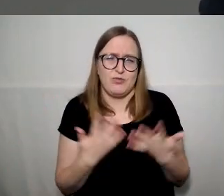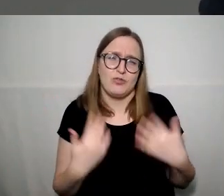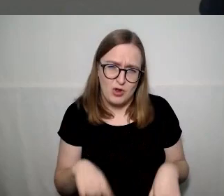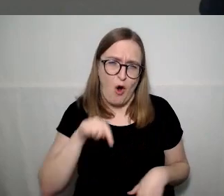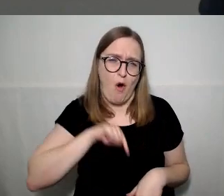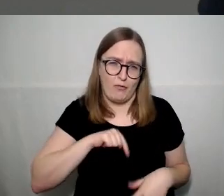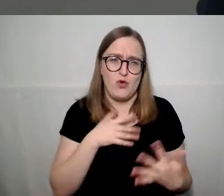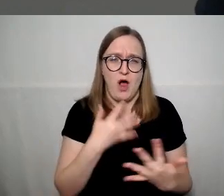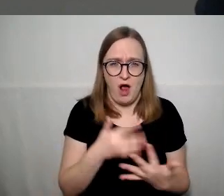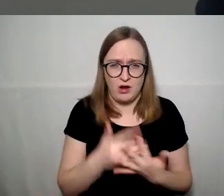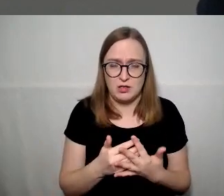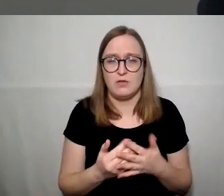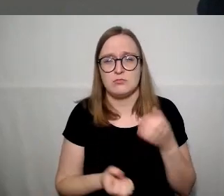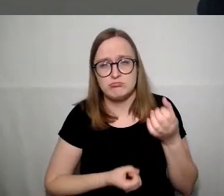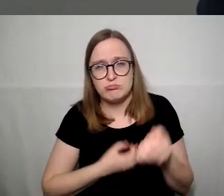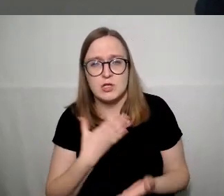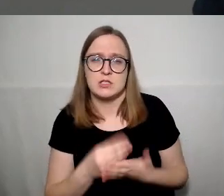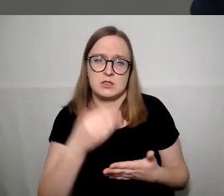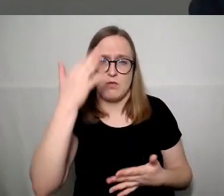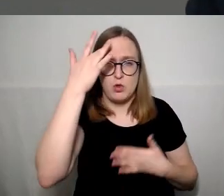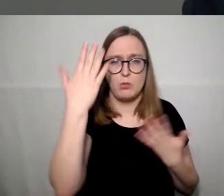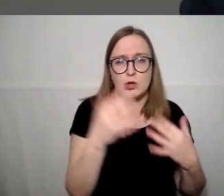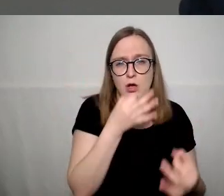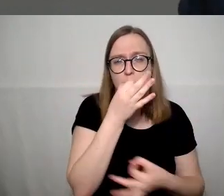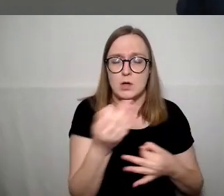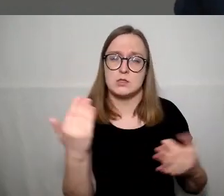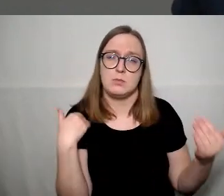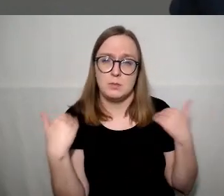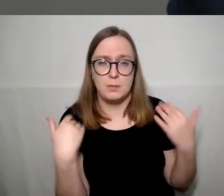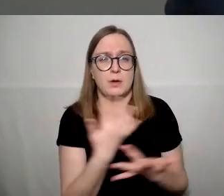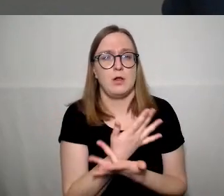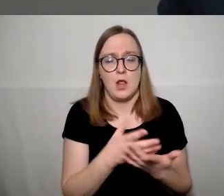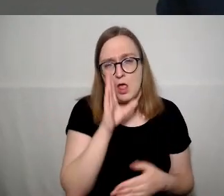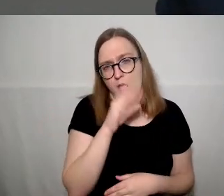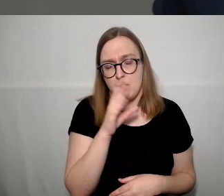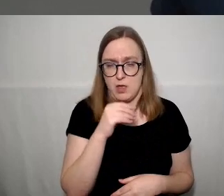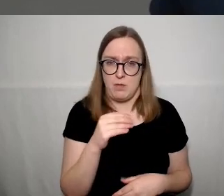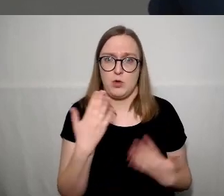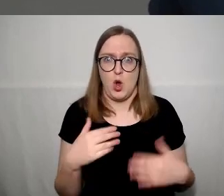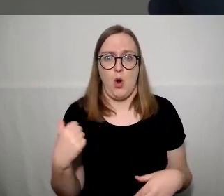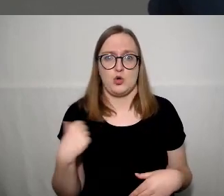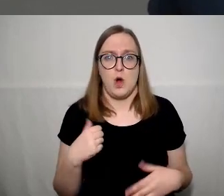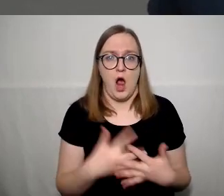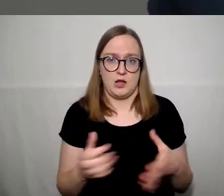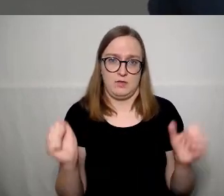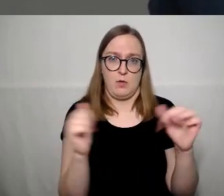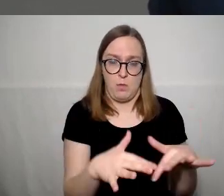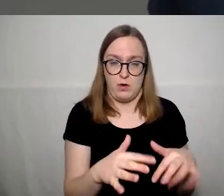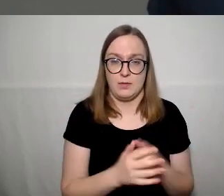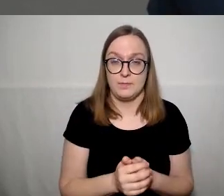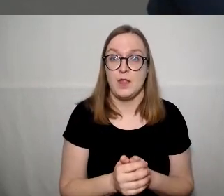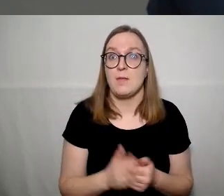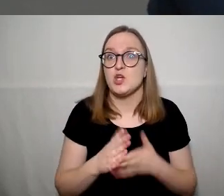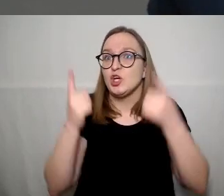tas bendruomenės ir taip turi galimybę išreikšti savo lūkesčius, interesus, tai aišku, gyventojų yra kitų